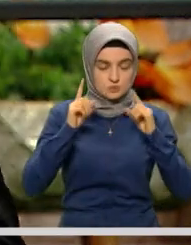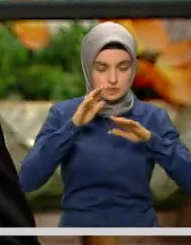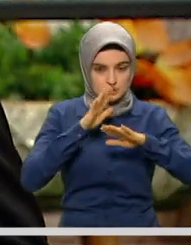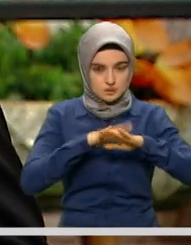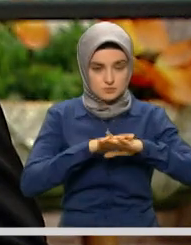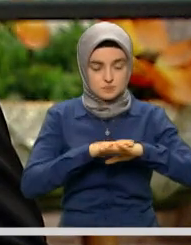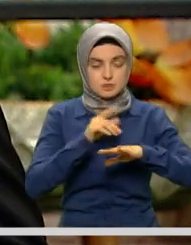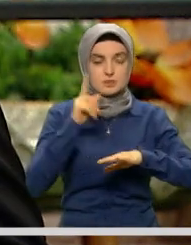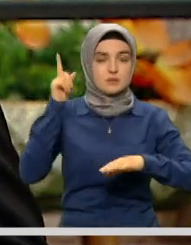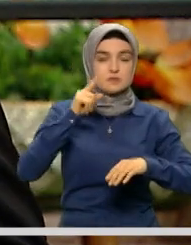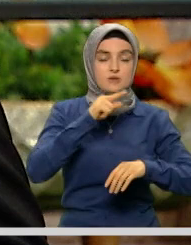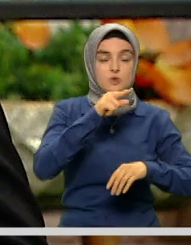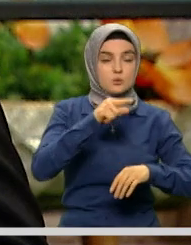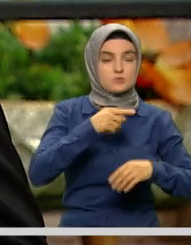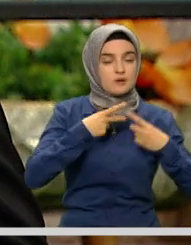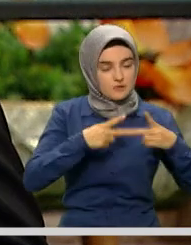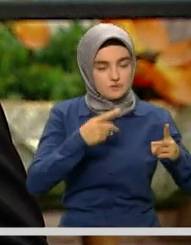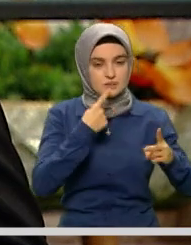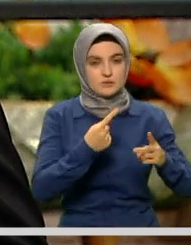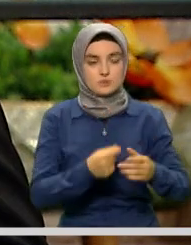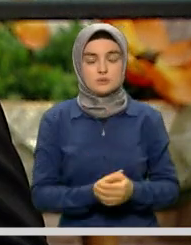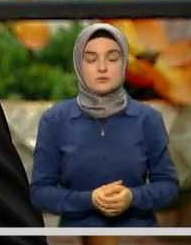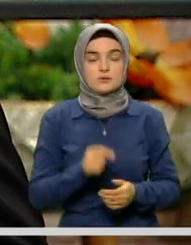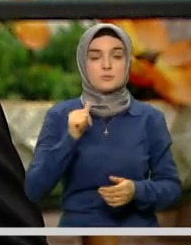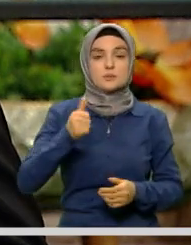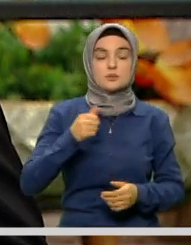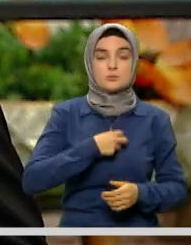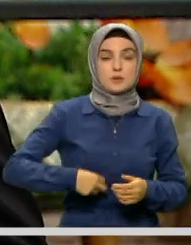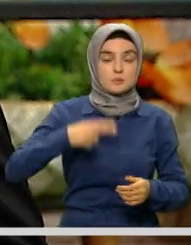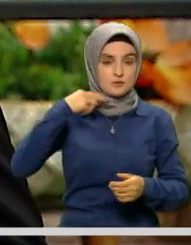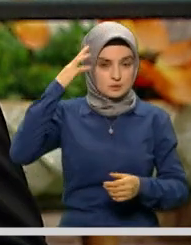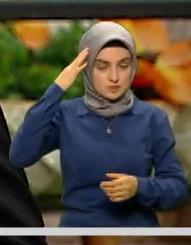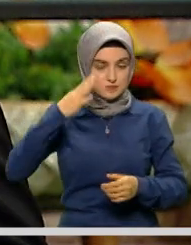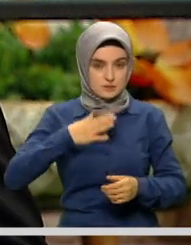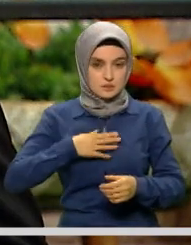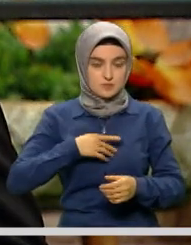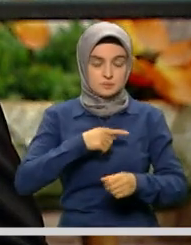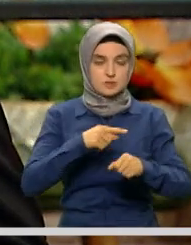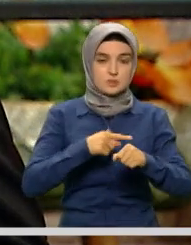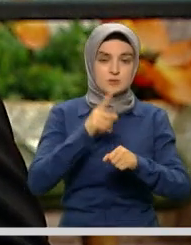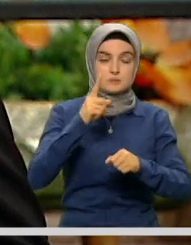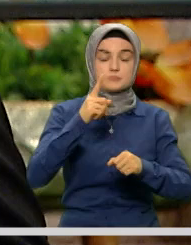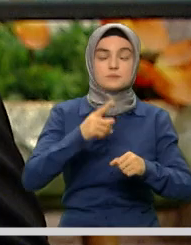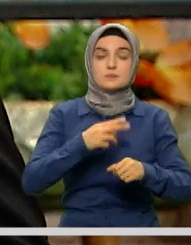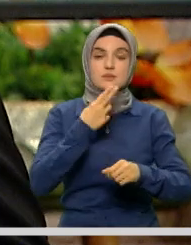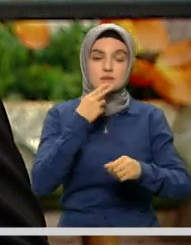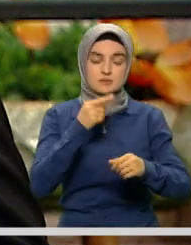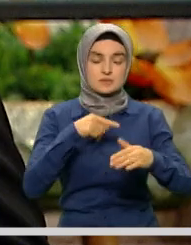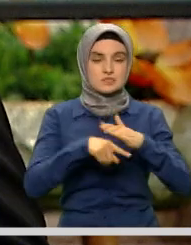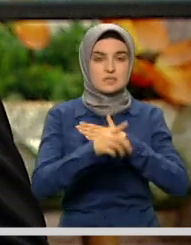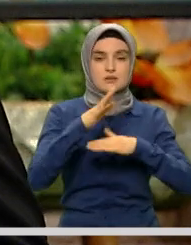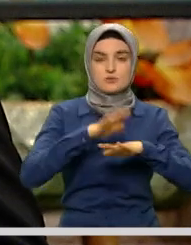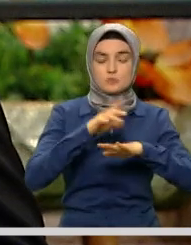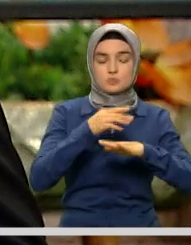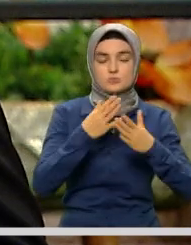yaptıysanız Allah onu affeder. Yani bir gün Efendimiz Aleyhisselatü Vesselam zamanında bir kadın zina ediyor Medine'de. Tabi o dönemde zina